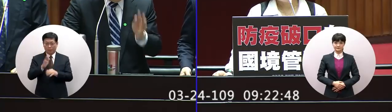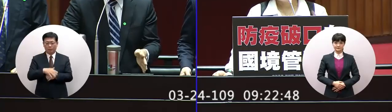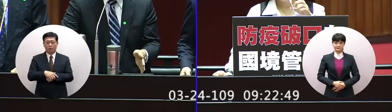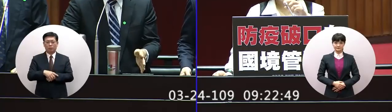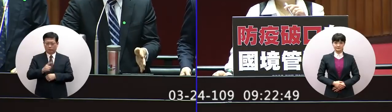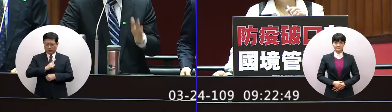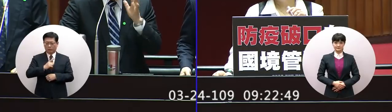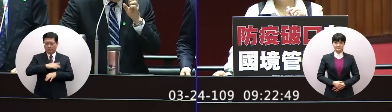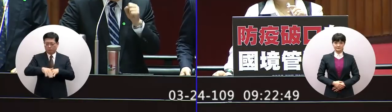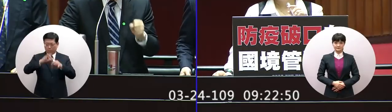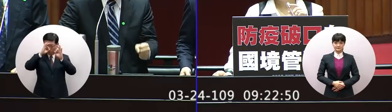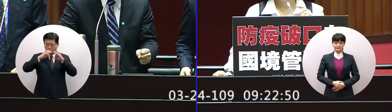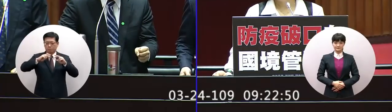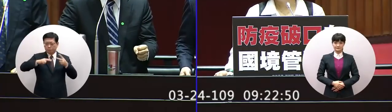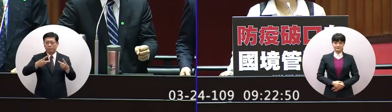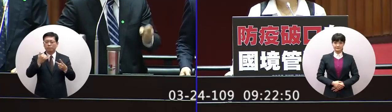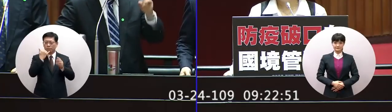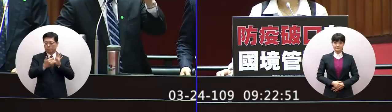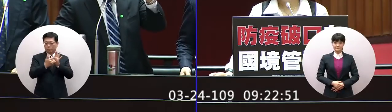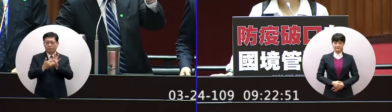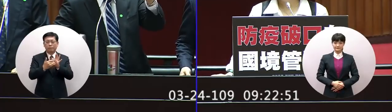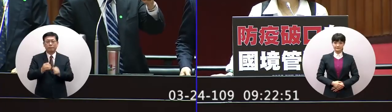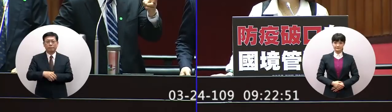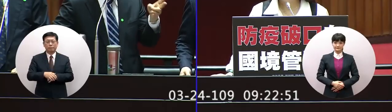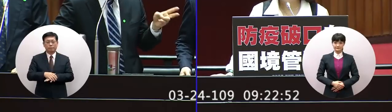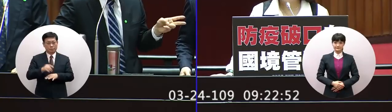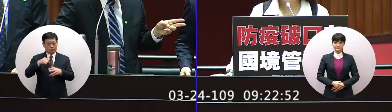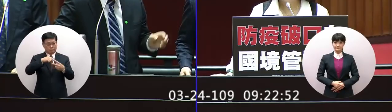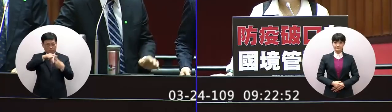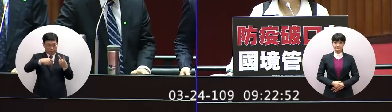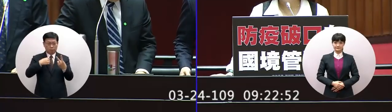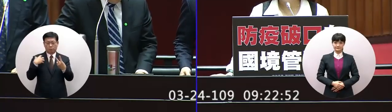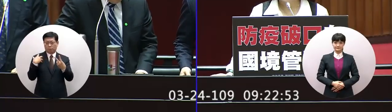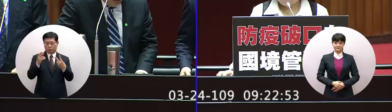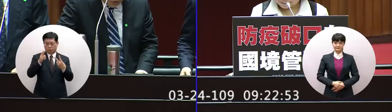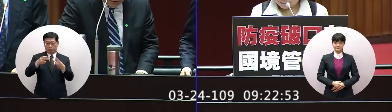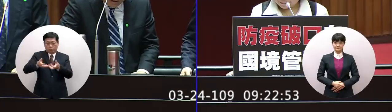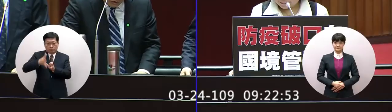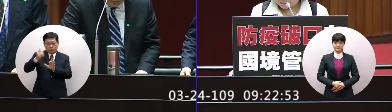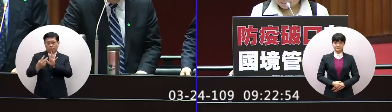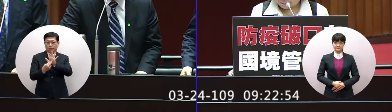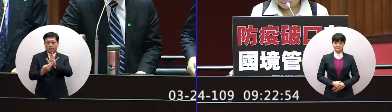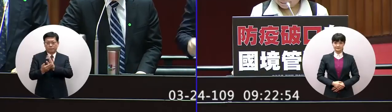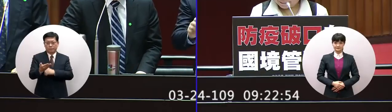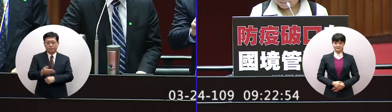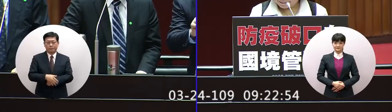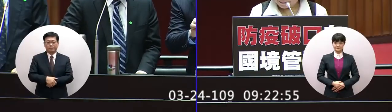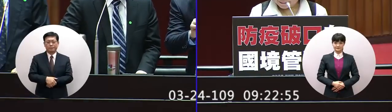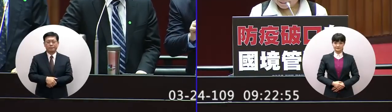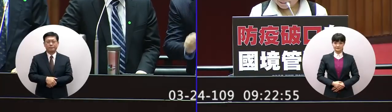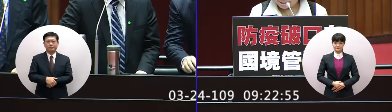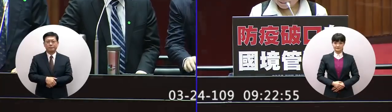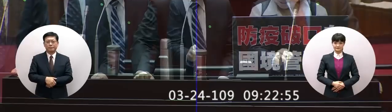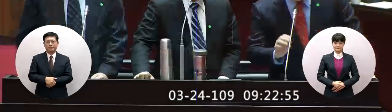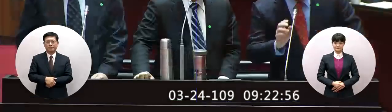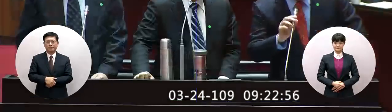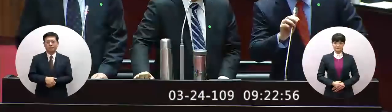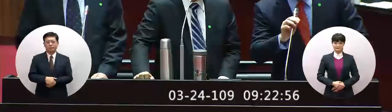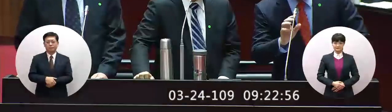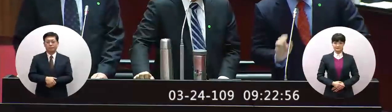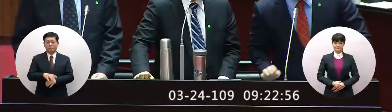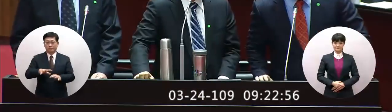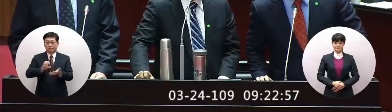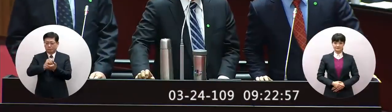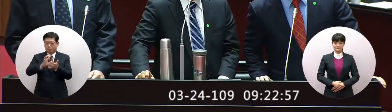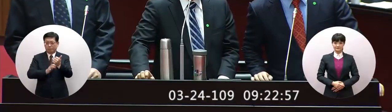我们都不断检讨，希望能防堵。那这两件我请部长给你做一下说明。 是啊，